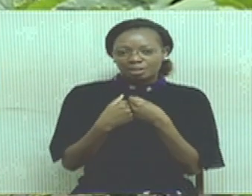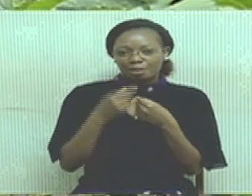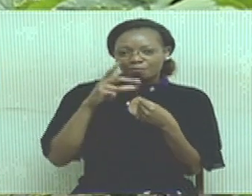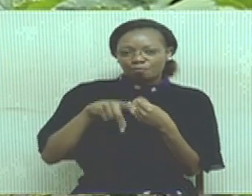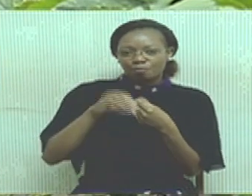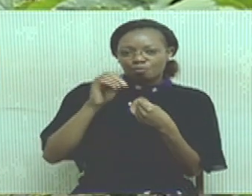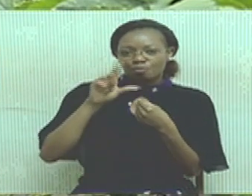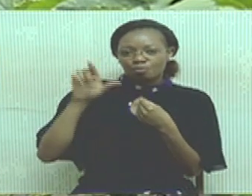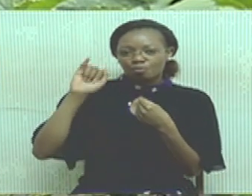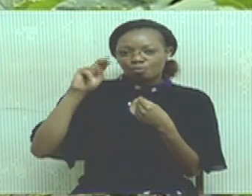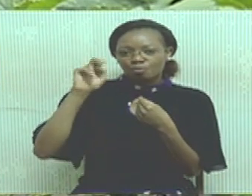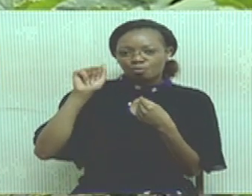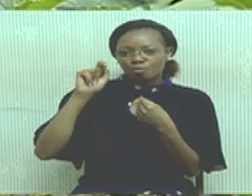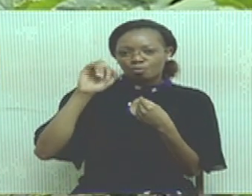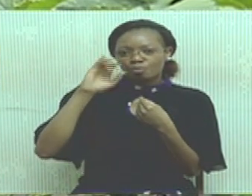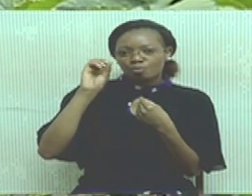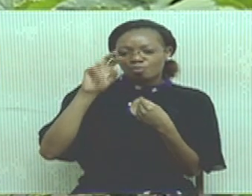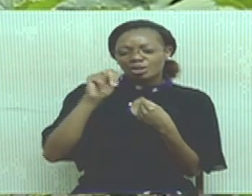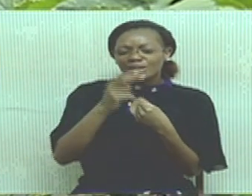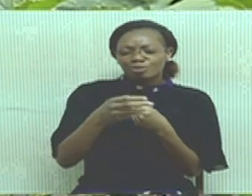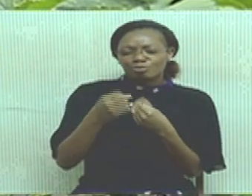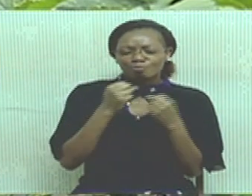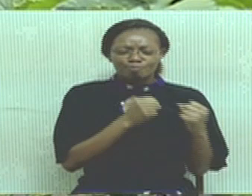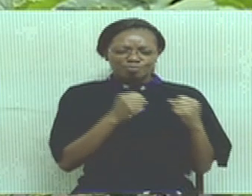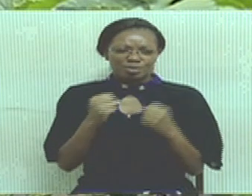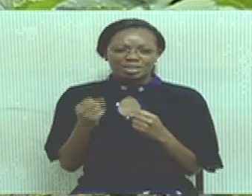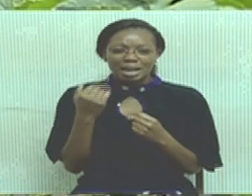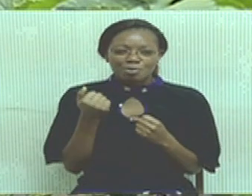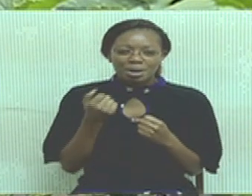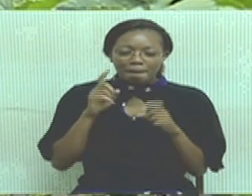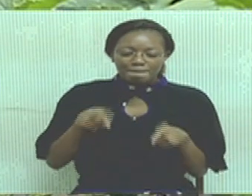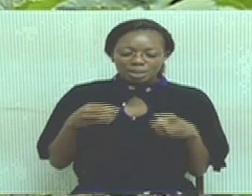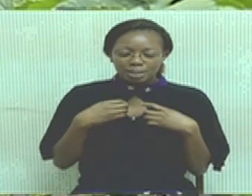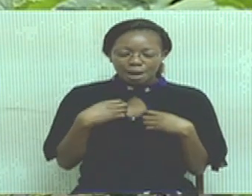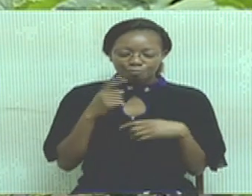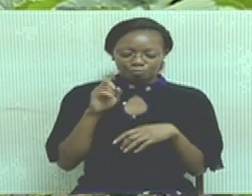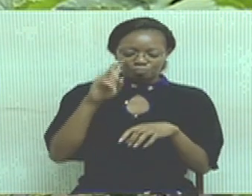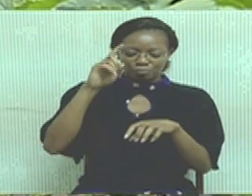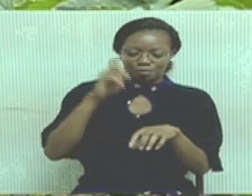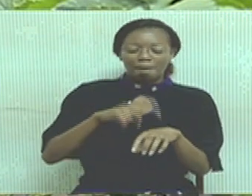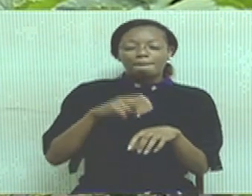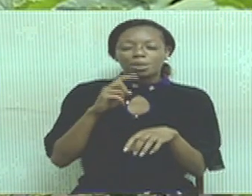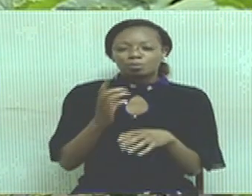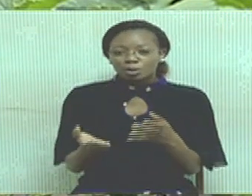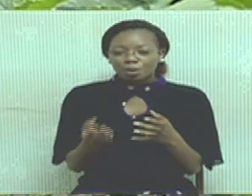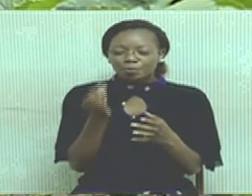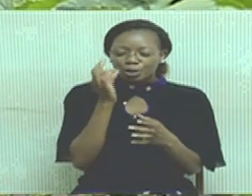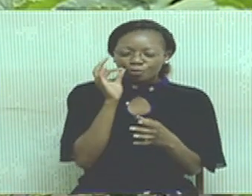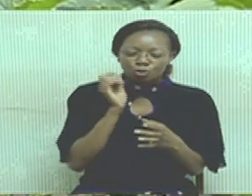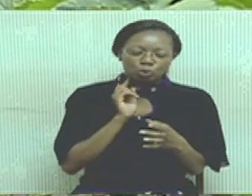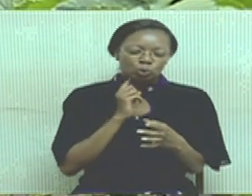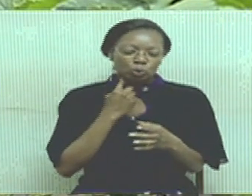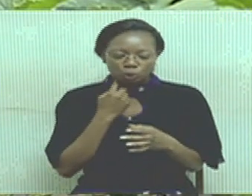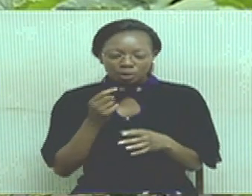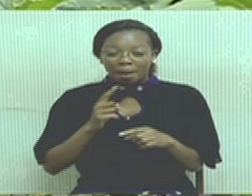kwa greenhouse. Kunakuwa na shida ya pollination. Iwapo hauta pollinate matunda yako, hayatakuwa na ladha